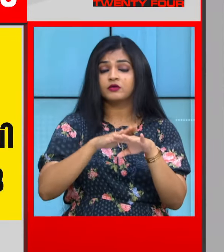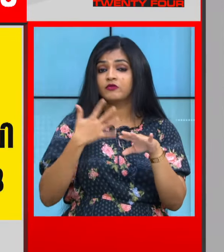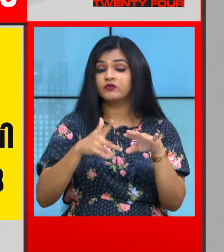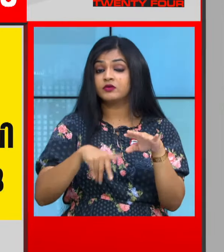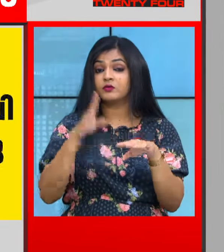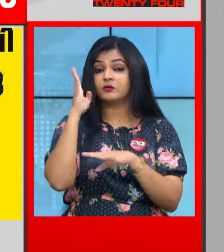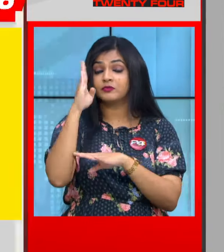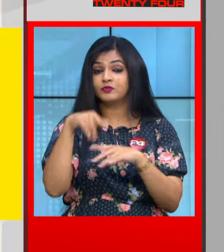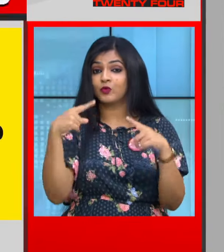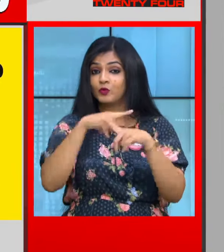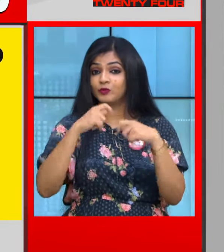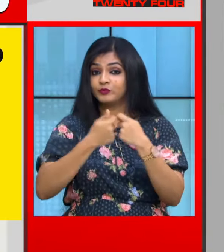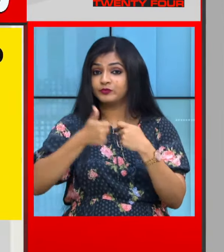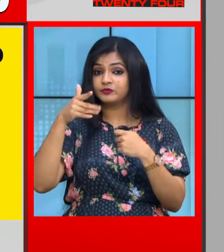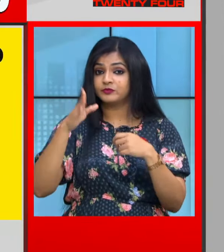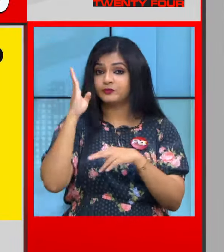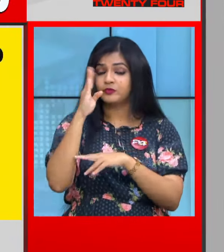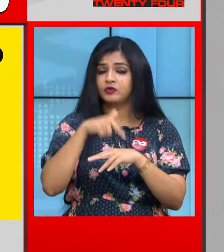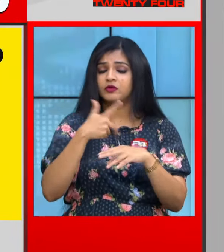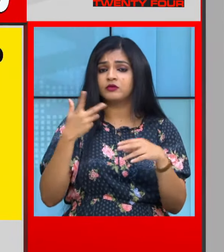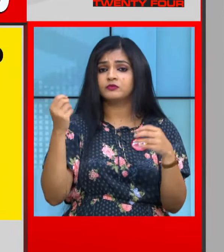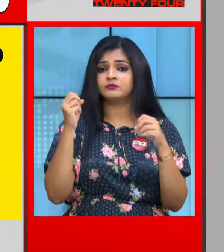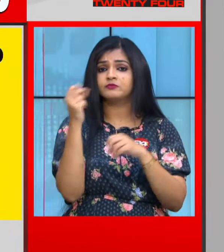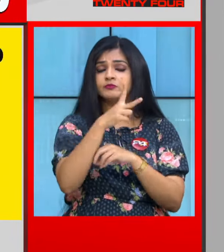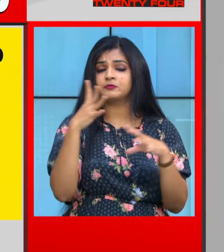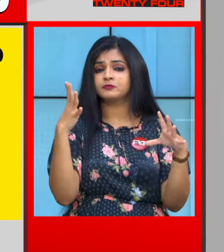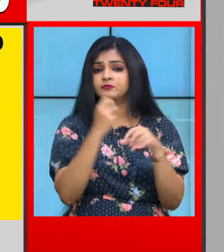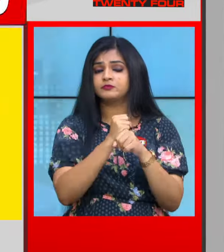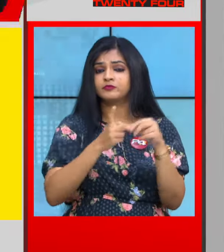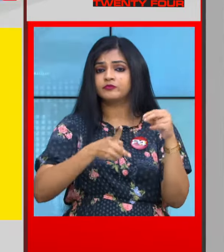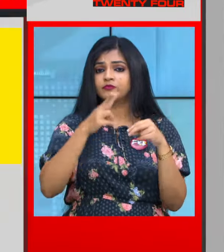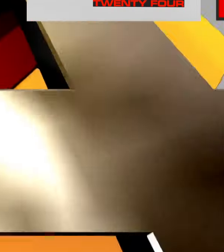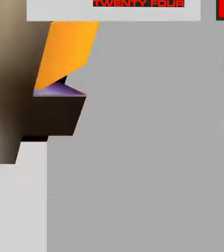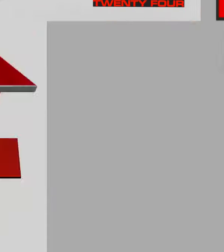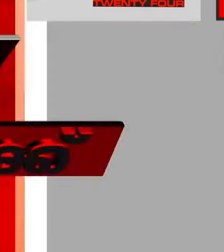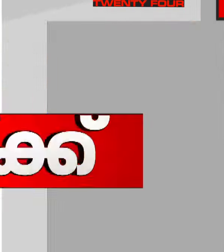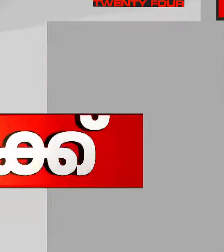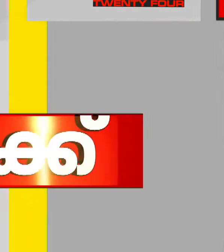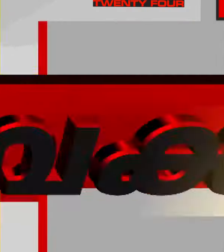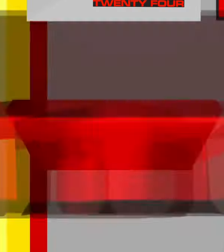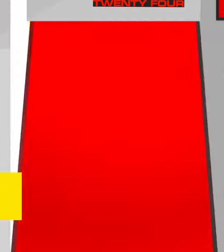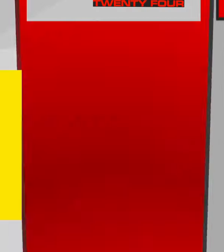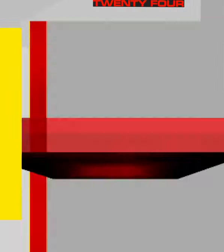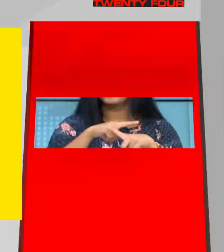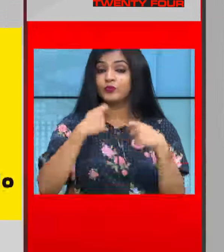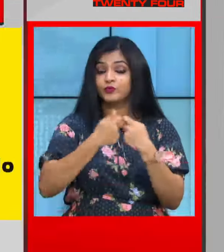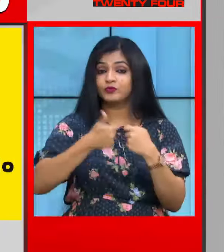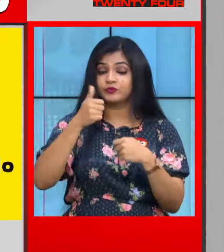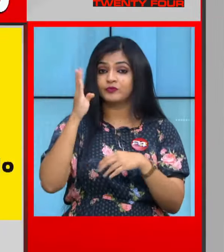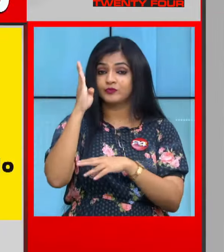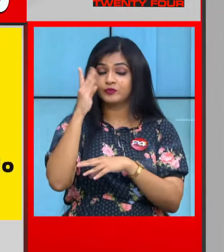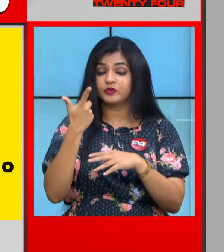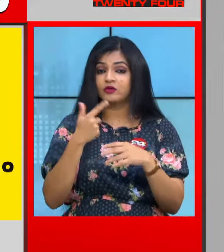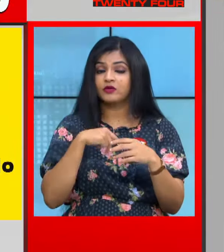കഴിഞ്ഞ ദിവസമാണ്. ഈ നിയമസഭാ സമ്മേളനം തുടങ്ങിയതിന്റെ ആദ്യ ദിവസം പ്രതിപക്ഷ നേതാവ് സംസാരിച്ചുകൊണ്ടിരുന്നപ്പോൾ ആ പ്രതിപക്ഷം ആ പ്രതിഷേധം പോലും സംസാരം